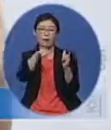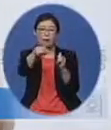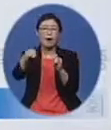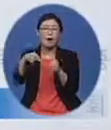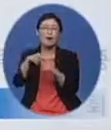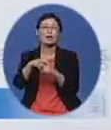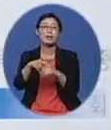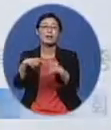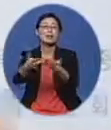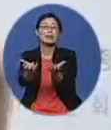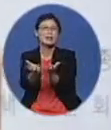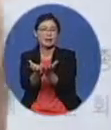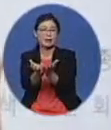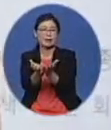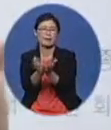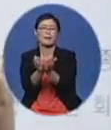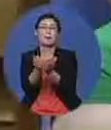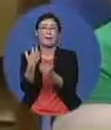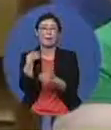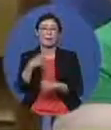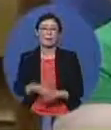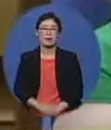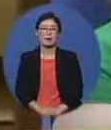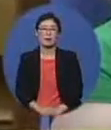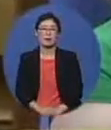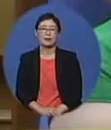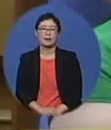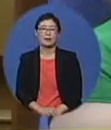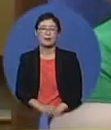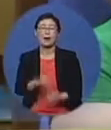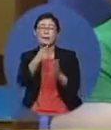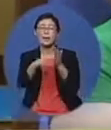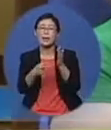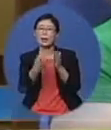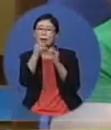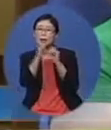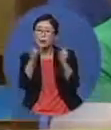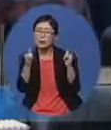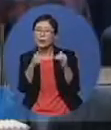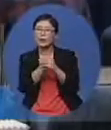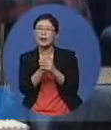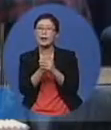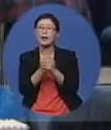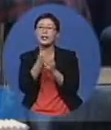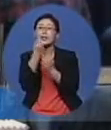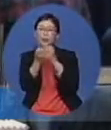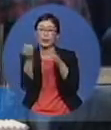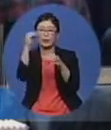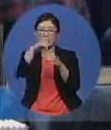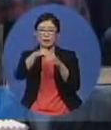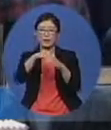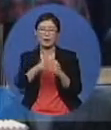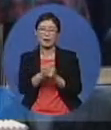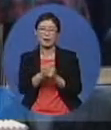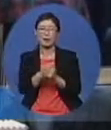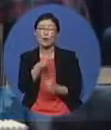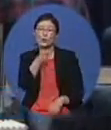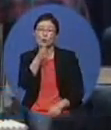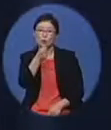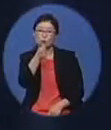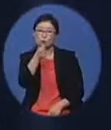팀이 맡았는데요. 가능하면 피해 생존자 자신의 목소리를 가감없이 들려주고자 구술 방식을